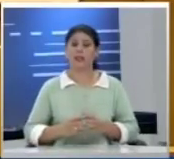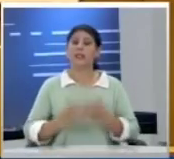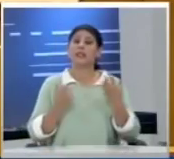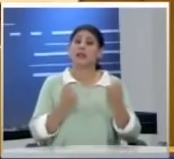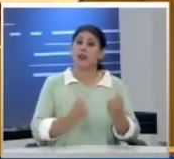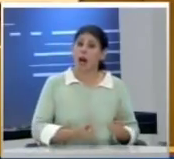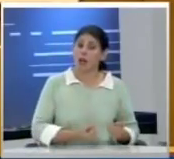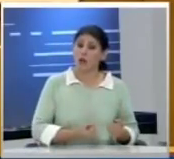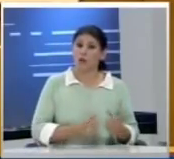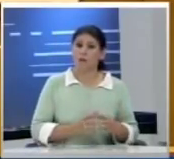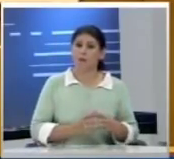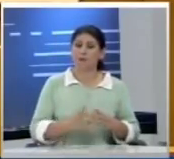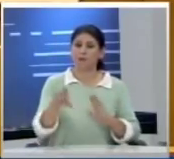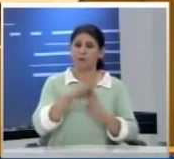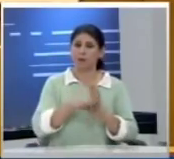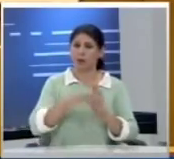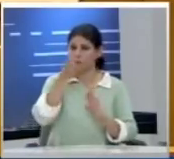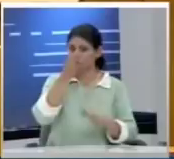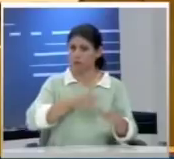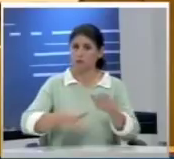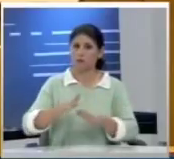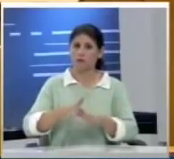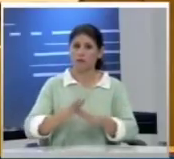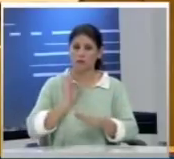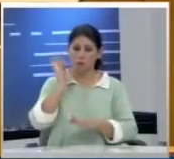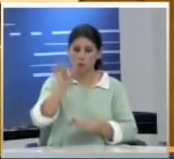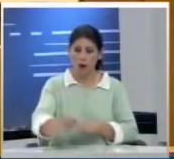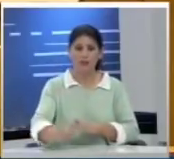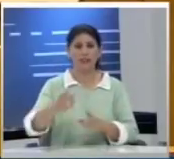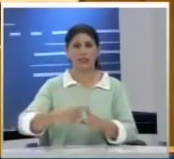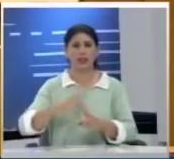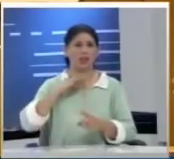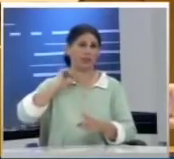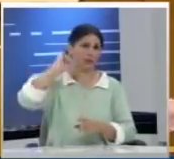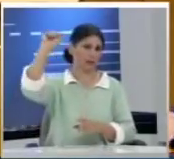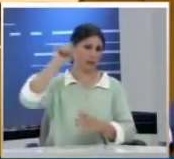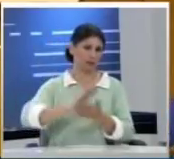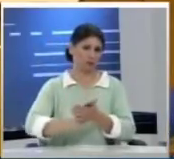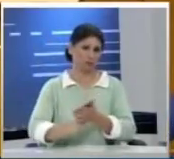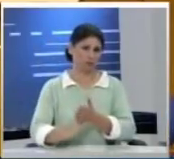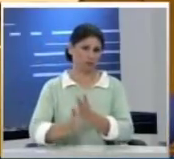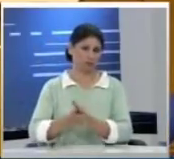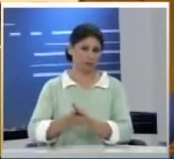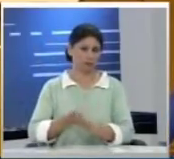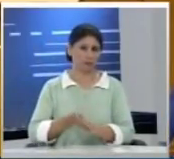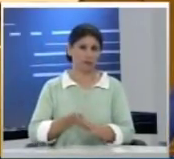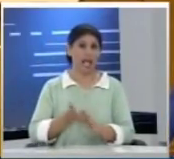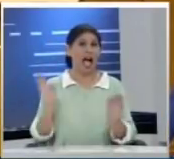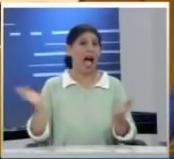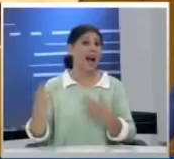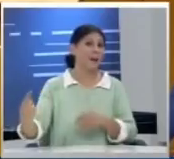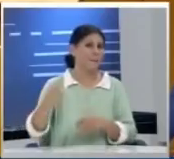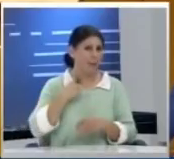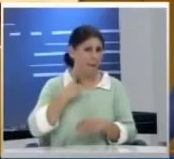ενάντια σε ένα σύστημα διαφθοράς που έφερε τη χρεοκοπία στον τόπο. Αυτή είναι η αλήθεια. Και αν σε κάτι